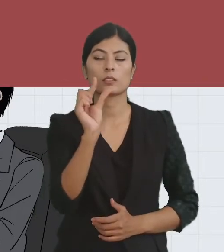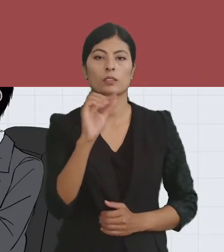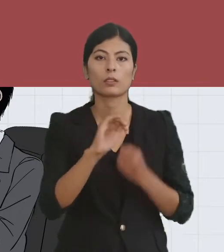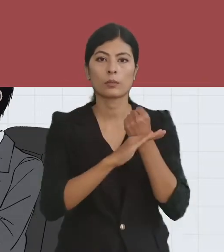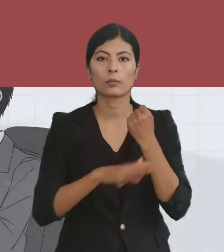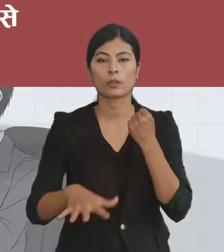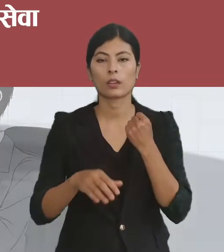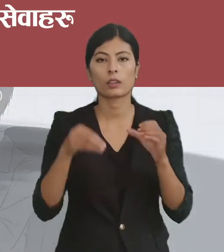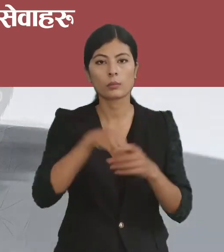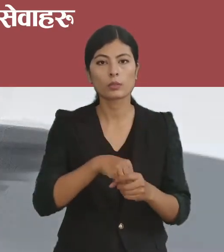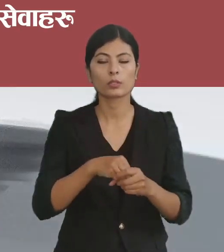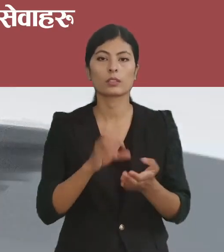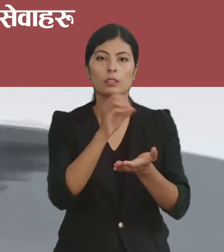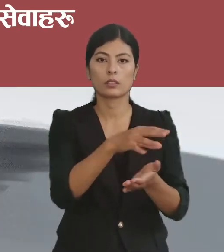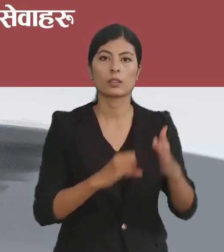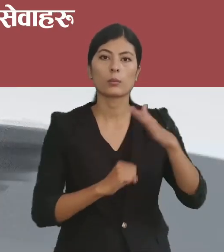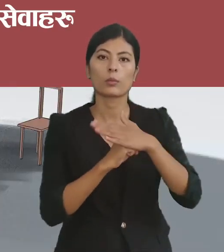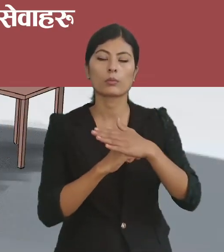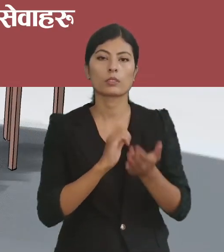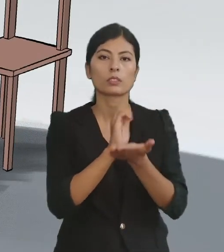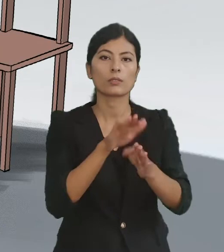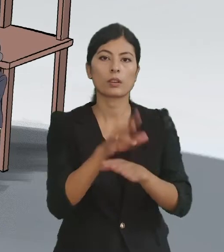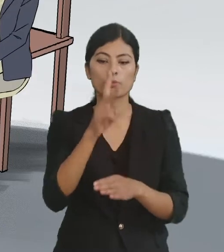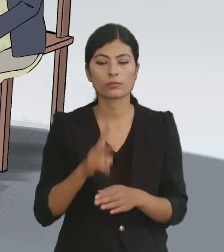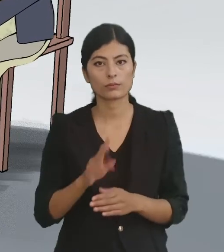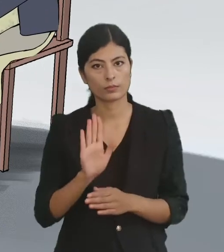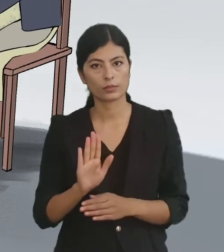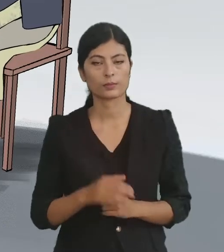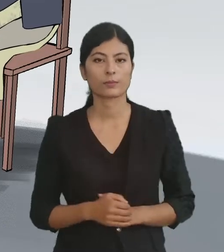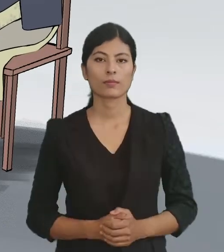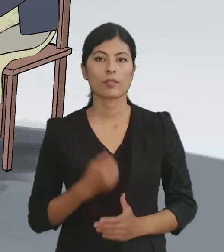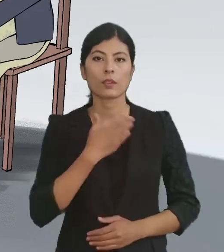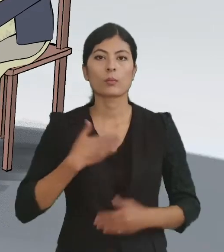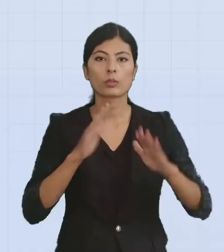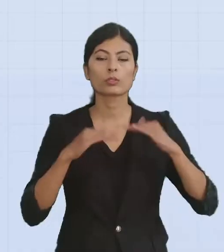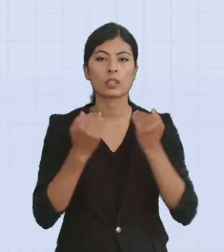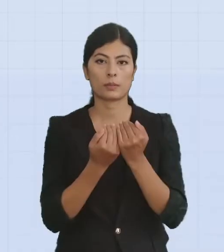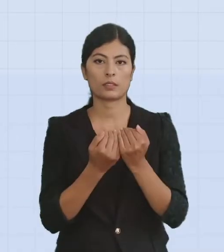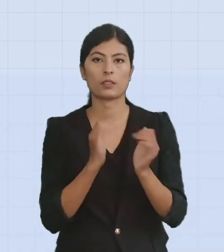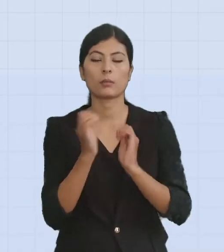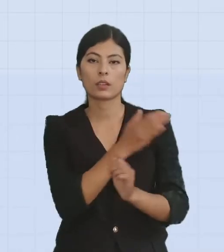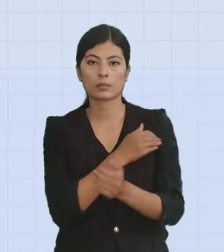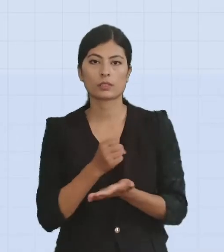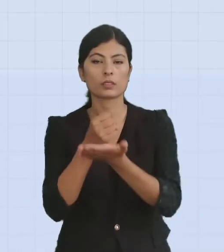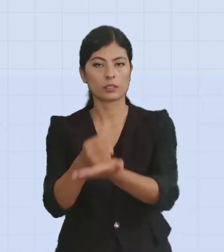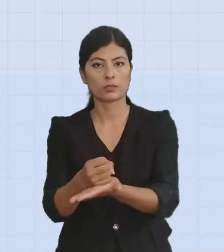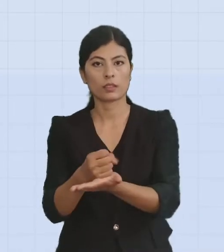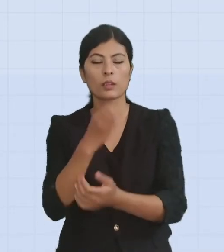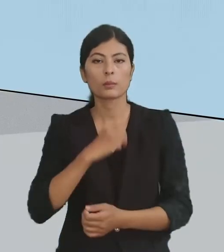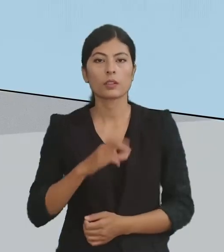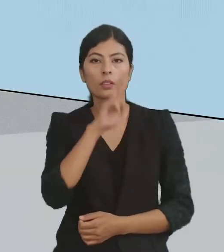अन्तर्गत उपलब्ध गराउने प्रमुख सेवाहरू यसा हुना छन्। मनोसामाजिक परामर्श सेवा, पीडित र साक्षीको